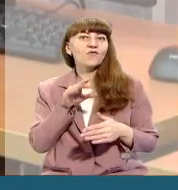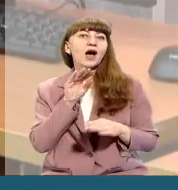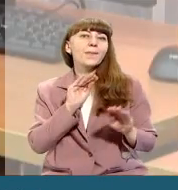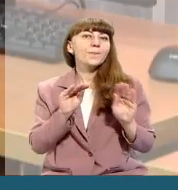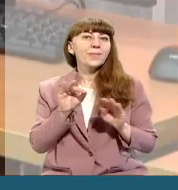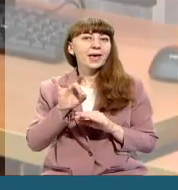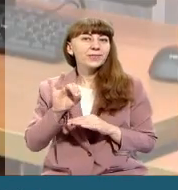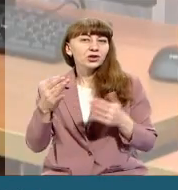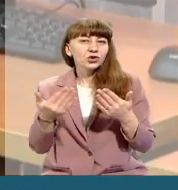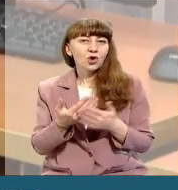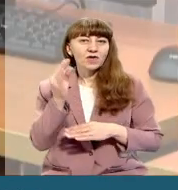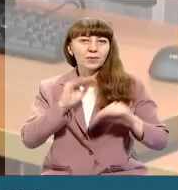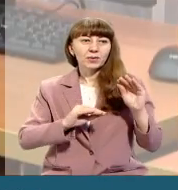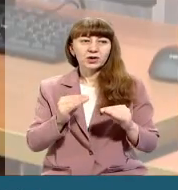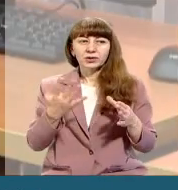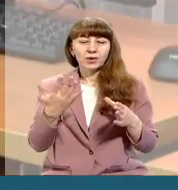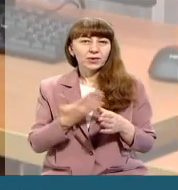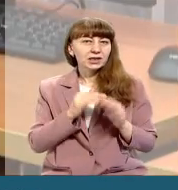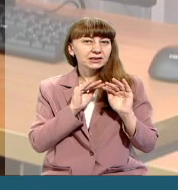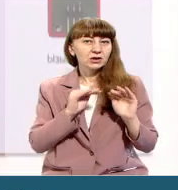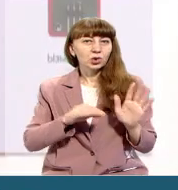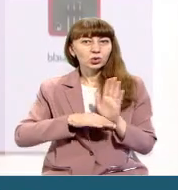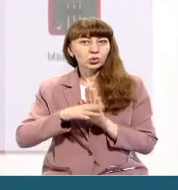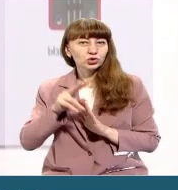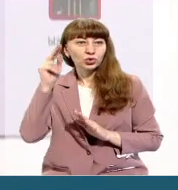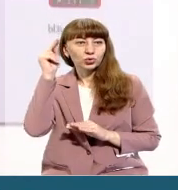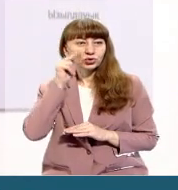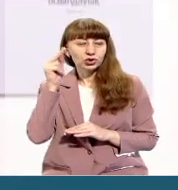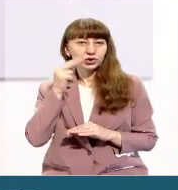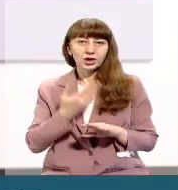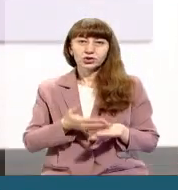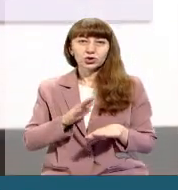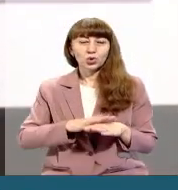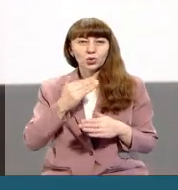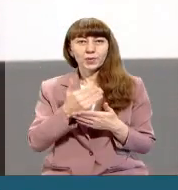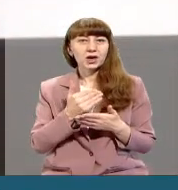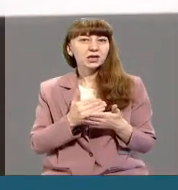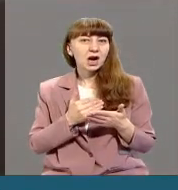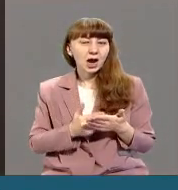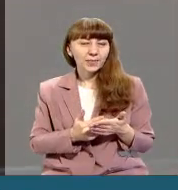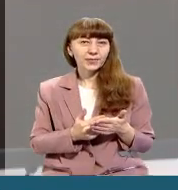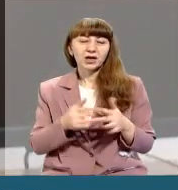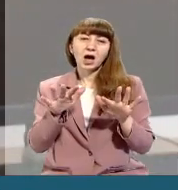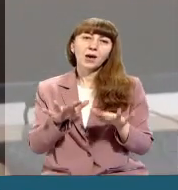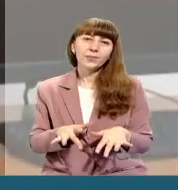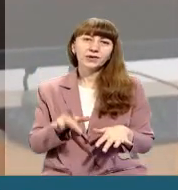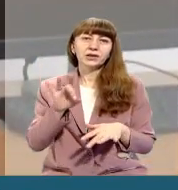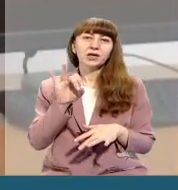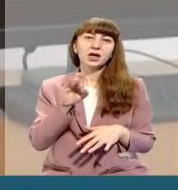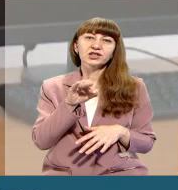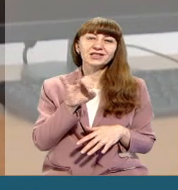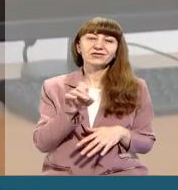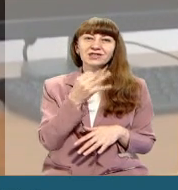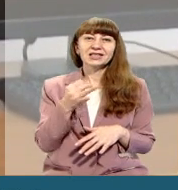оборудование современное которое позволяет ребятам лучше освоить сложную программу компьютеры интерактивные доски